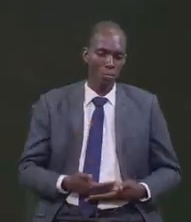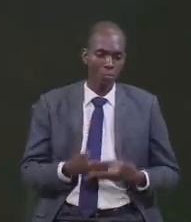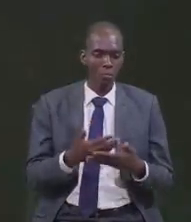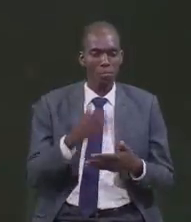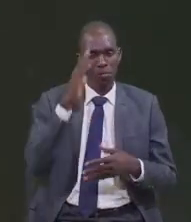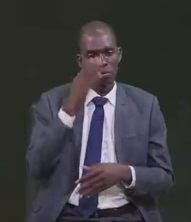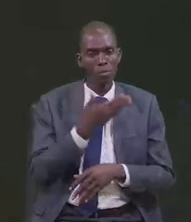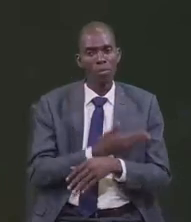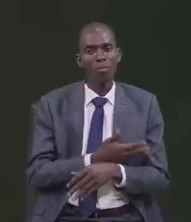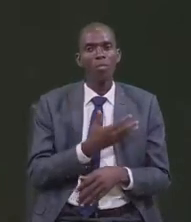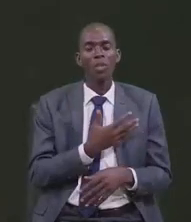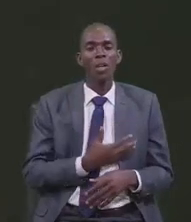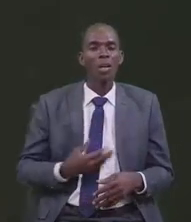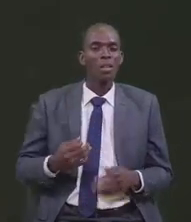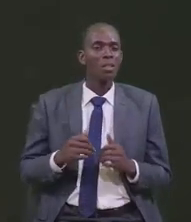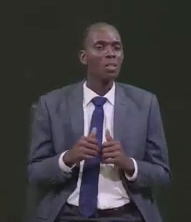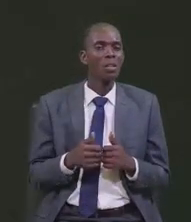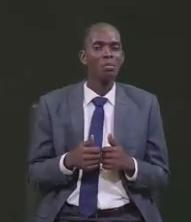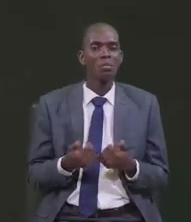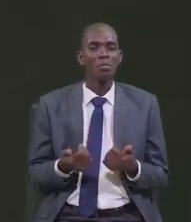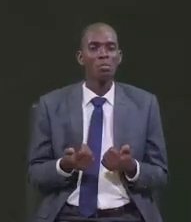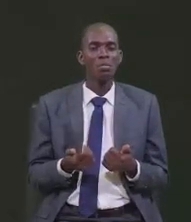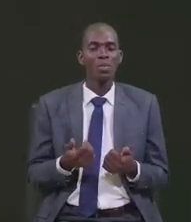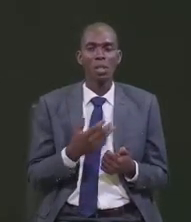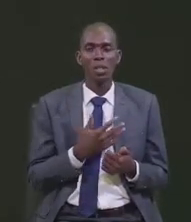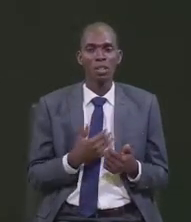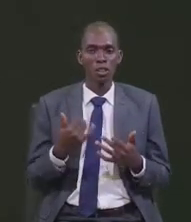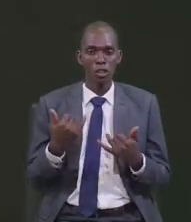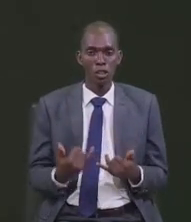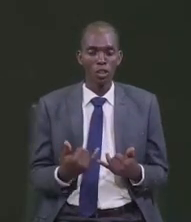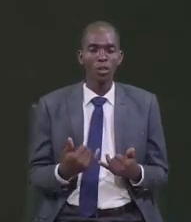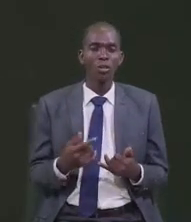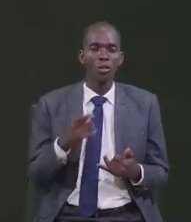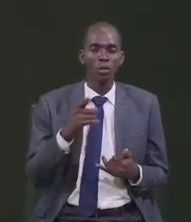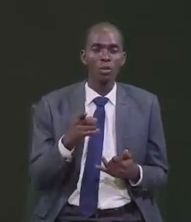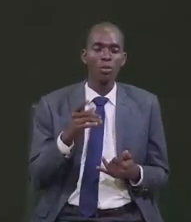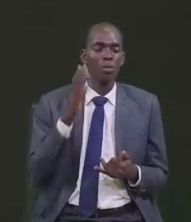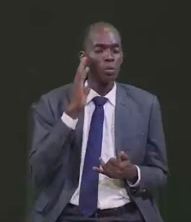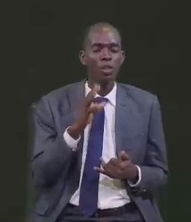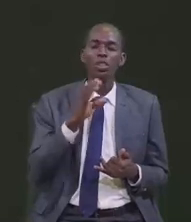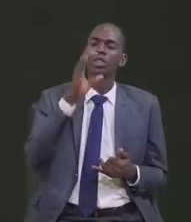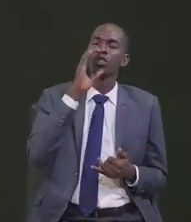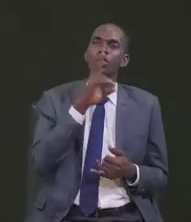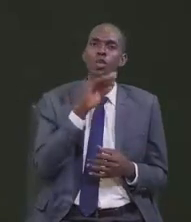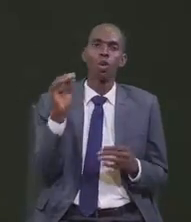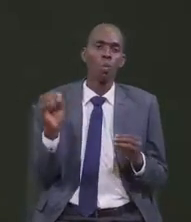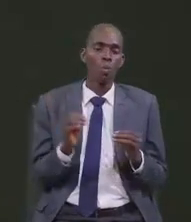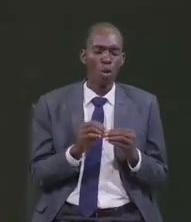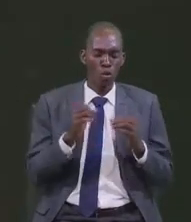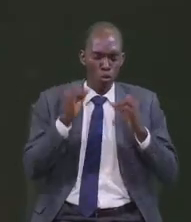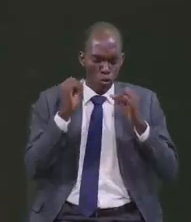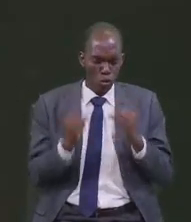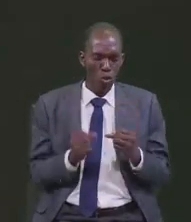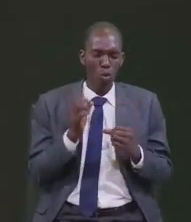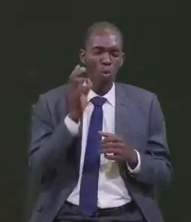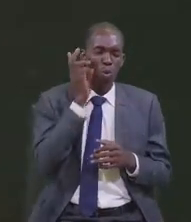Et maintenant, ne bois ni vin, ni liqueur forte. Et ne